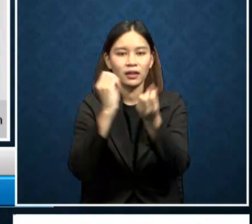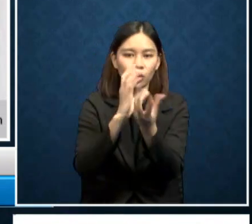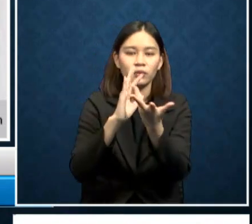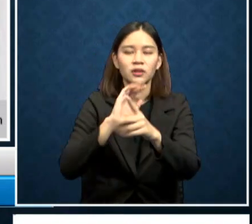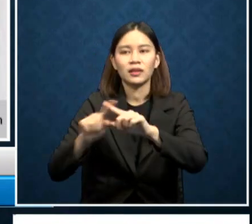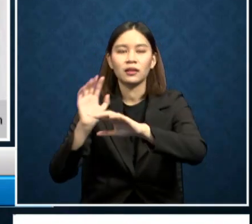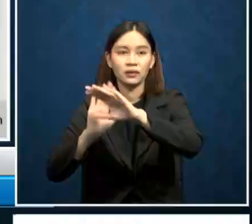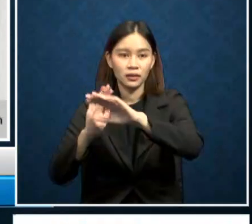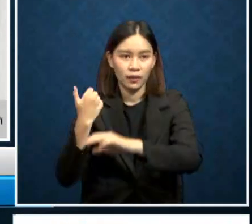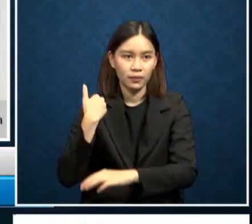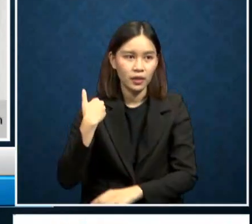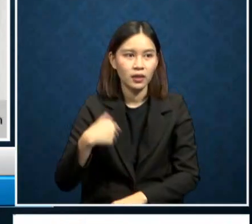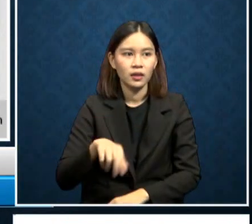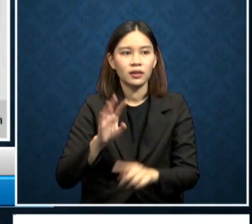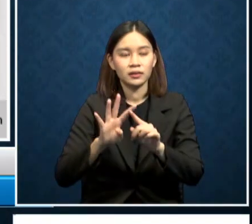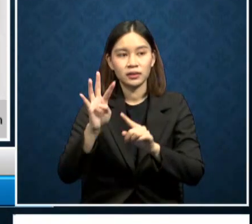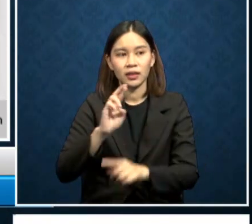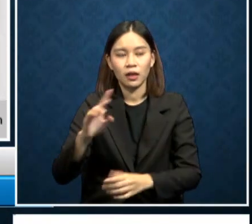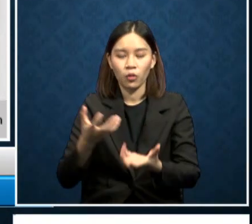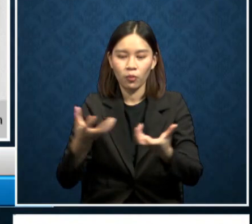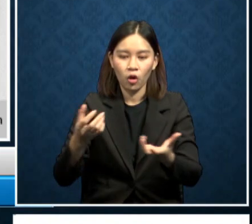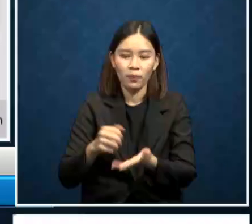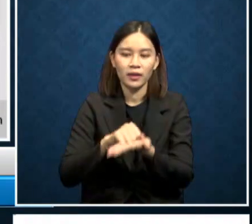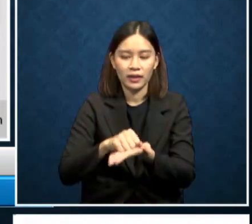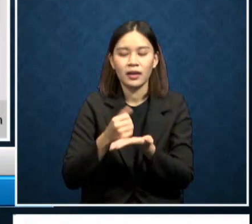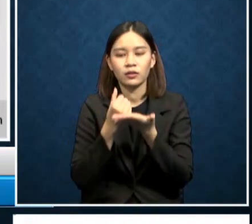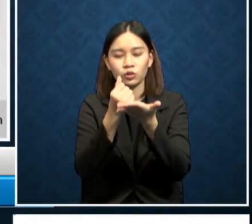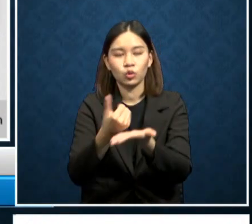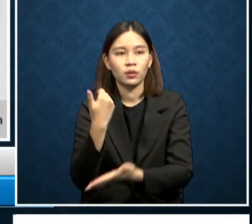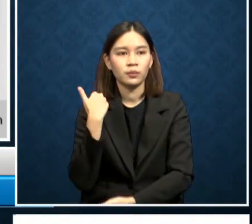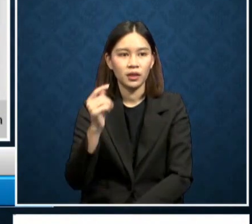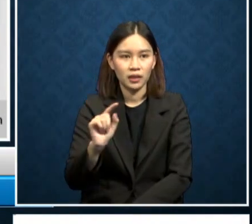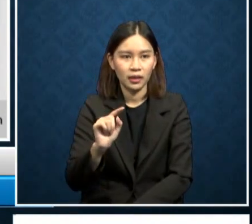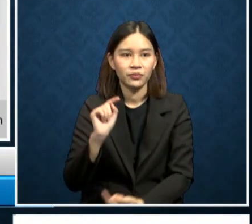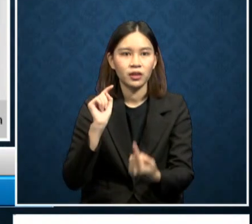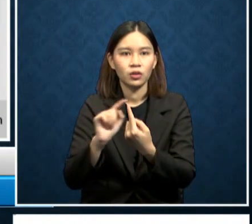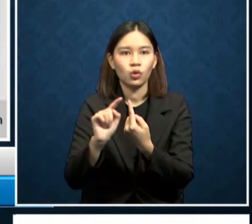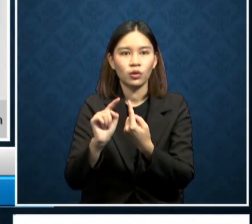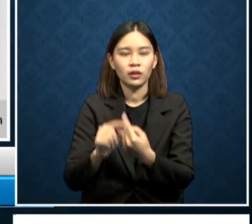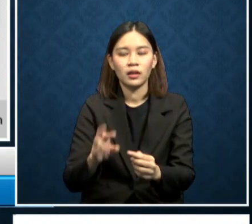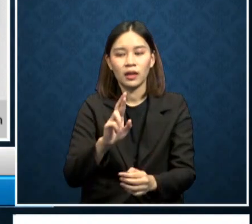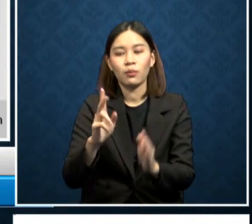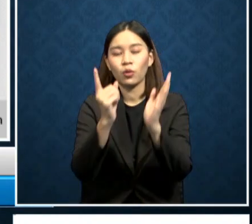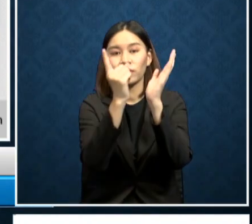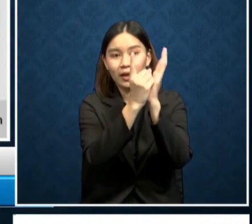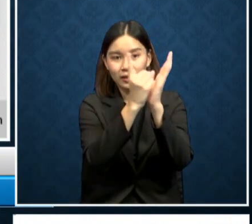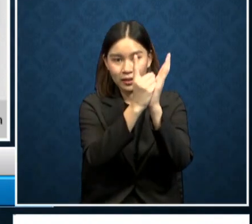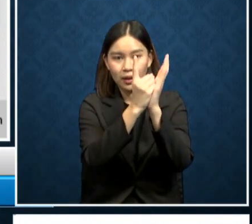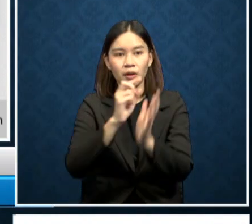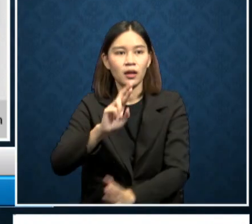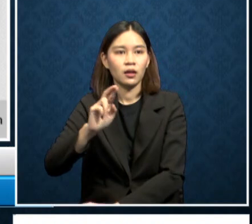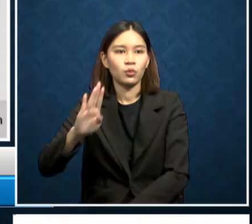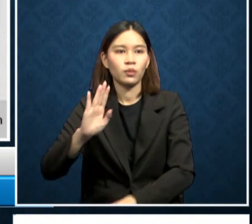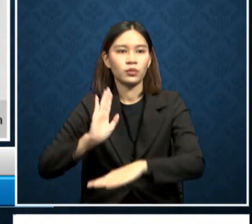การเครื่องช่วยการเดินอากาศมีองค์ประกอบย่อยในเรื่องการนำระบบดาวเทียมระบบการบินแบบ